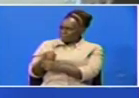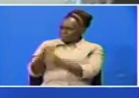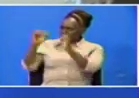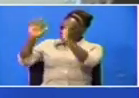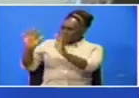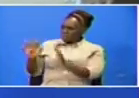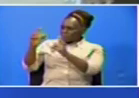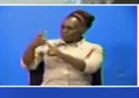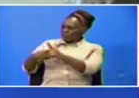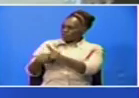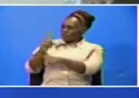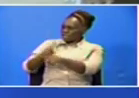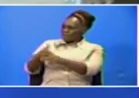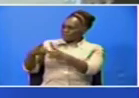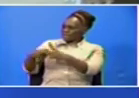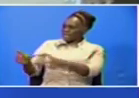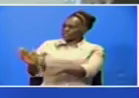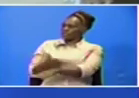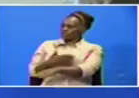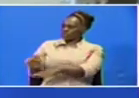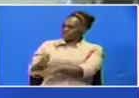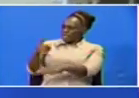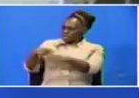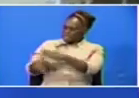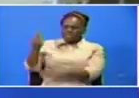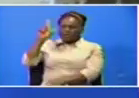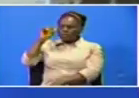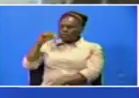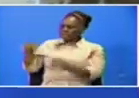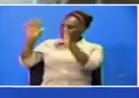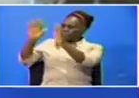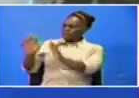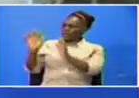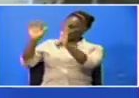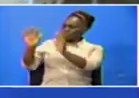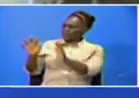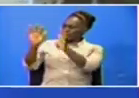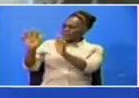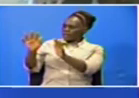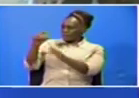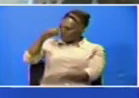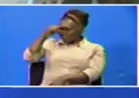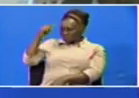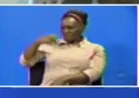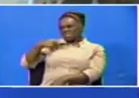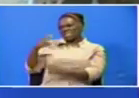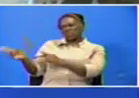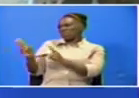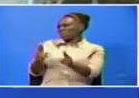campaigns toka naanza mziki. I mean, toka nimeingia Mombasa, mimi nimeingia kwa campaign. Kwa hivyo, I'm used to it